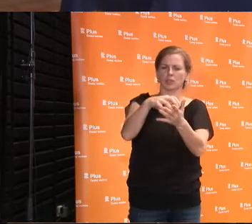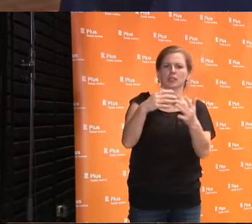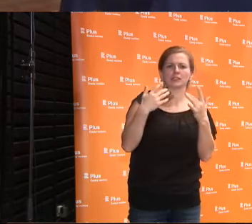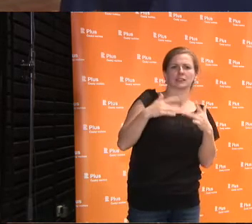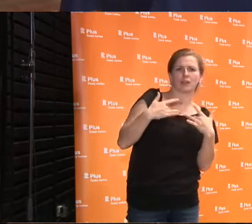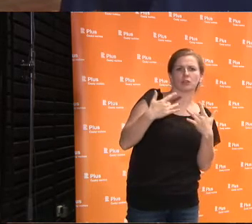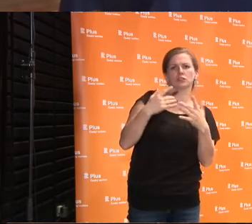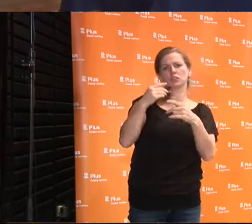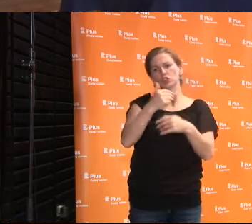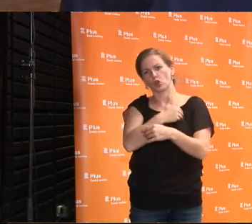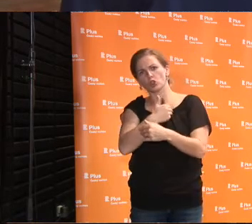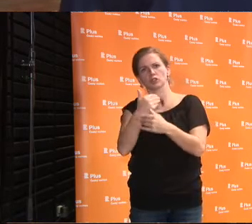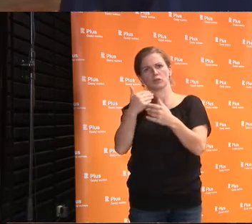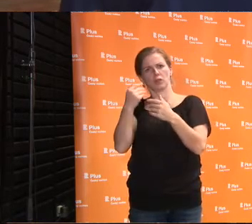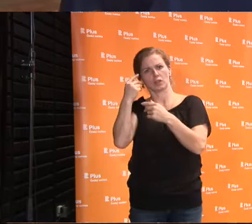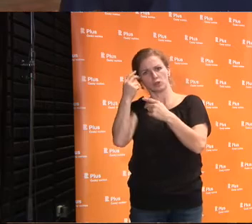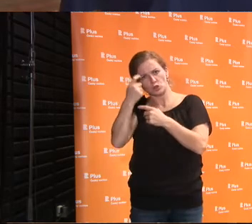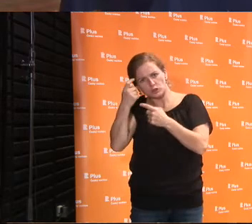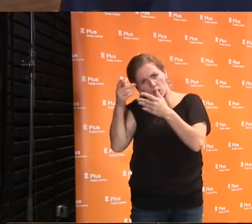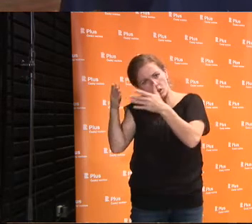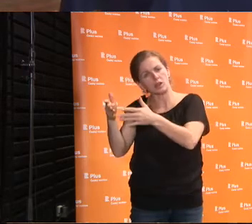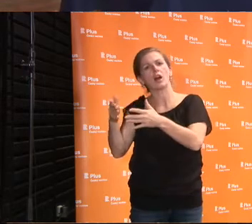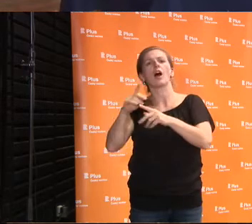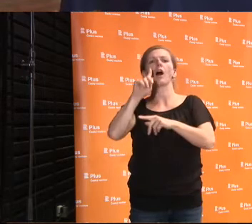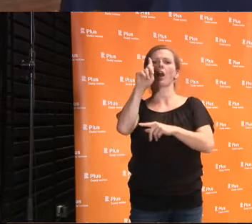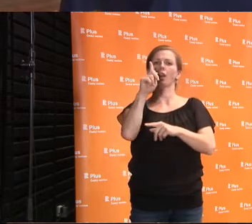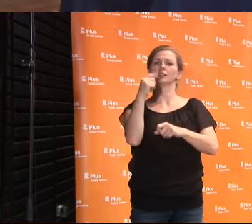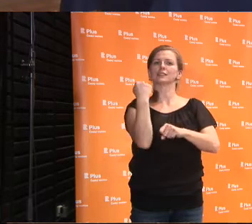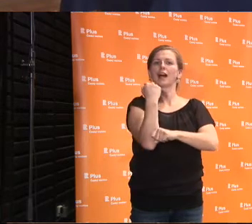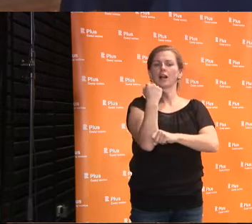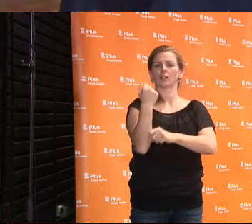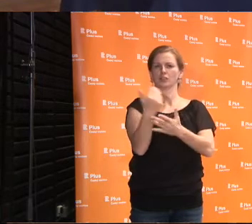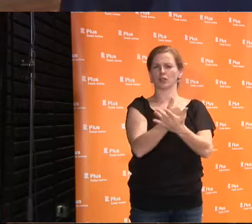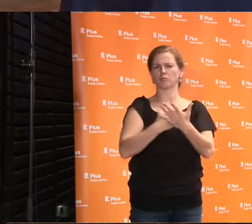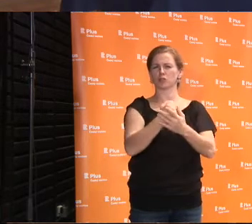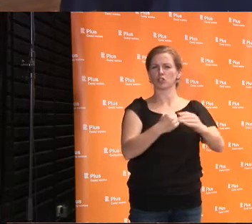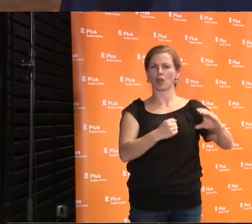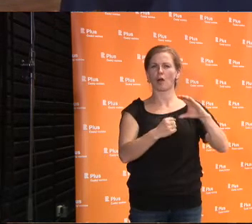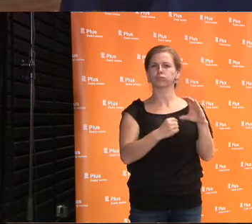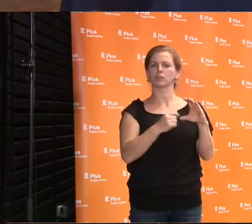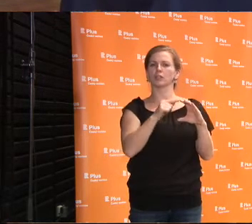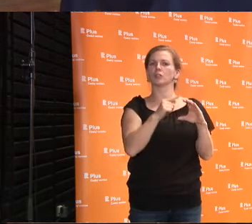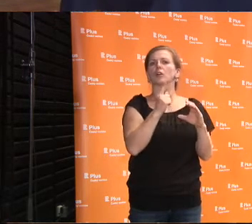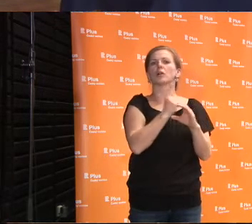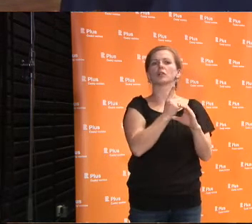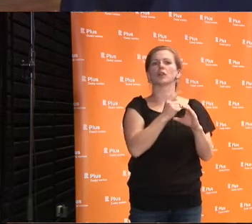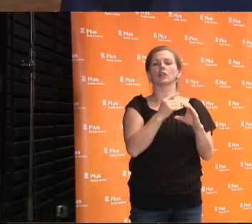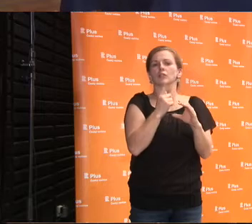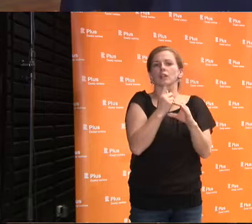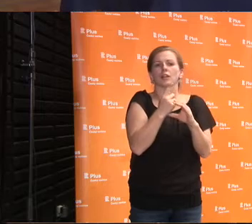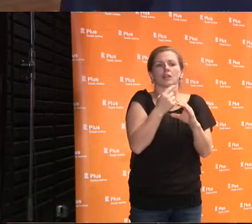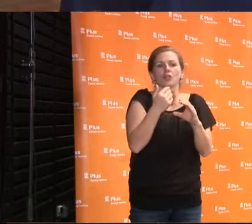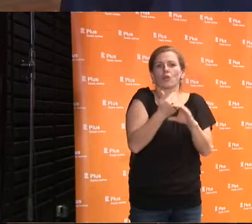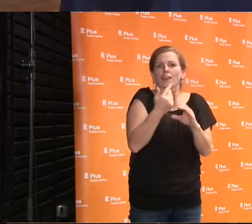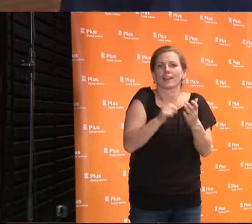sociální systém, školství a podobně. Ale vlastně základní příjem není nic nového, ale je to vlastně posun jenom na té škále někam dál a